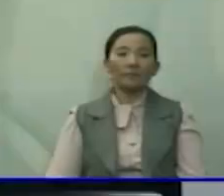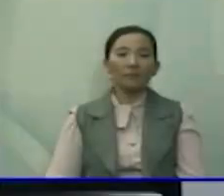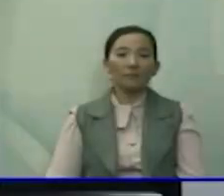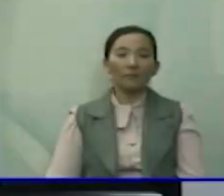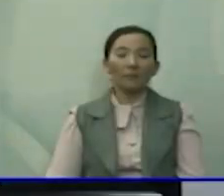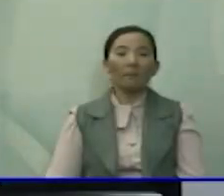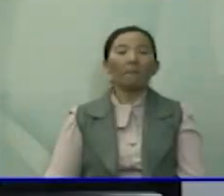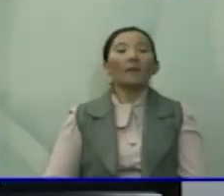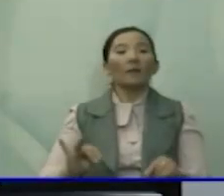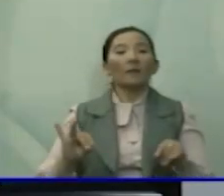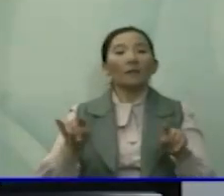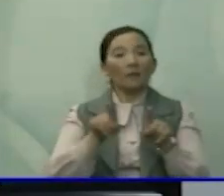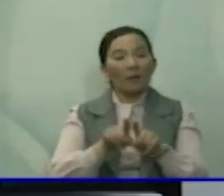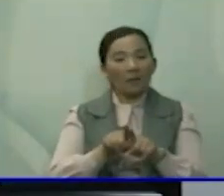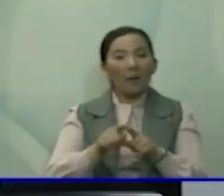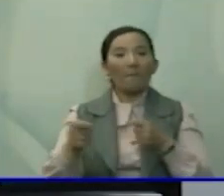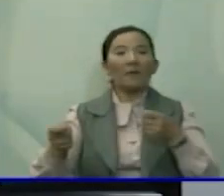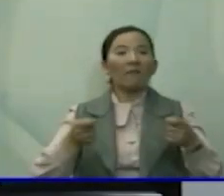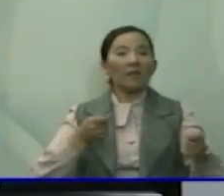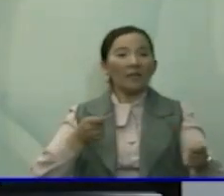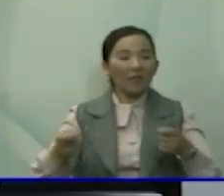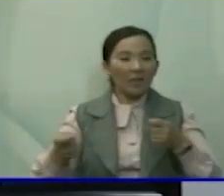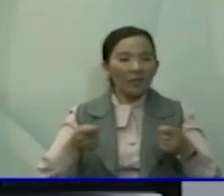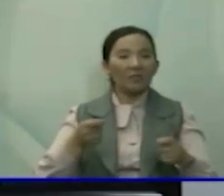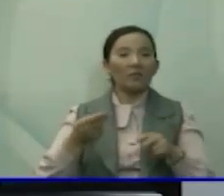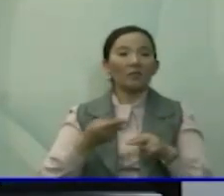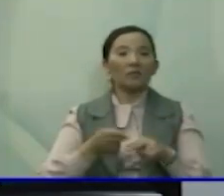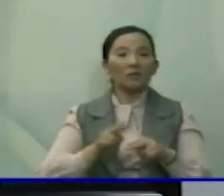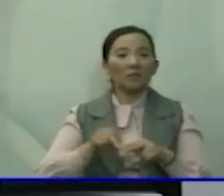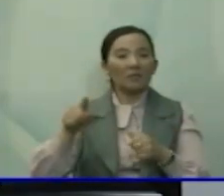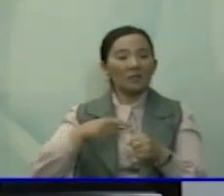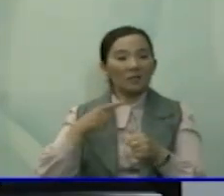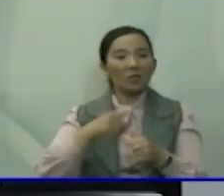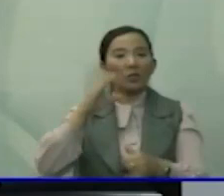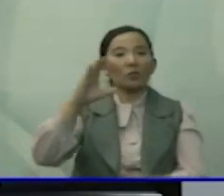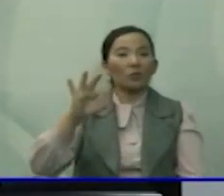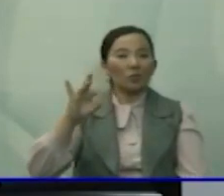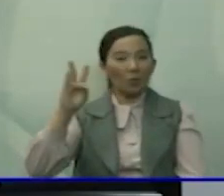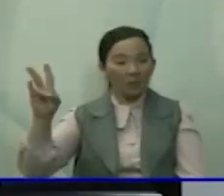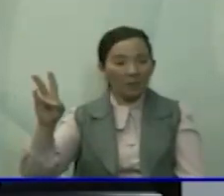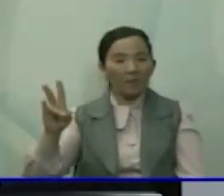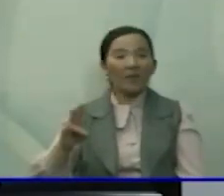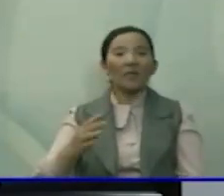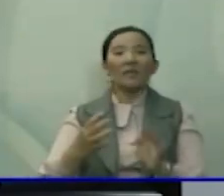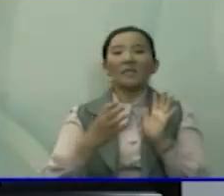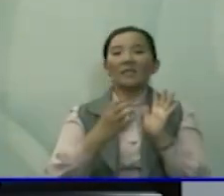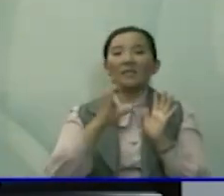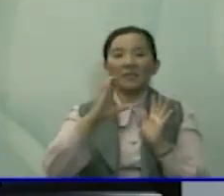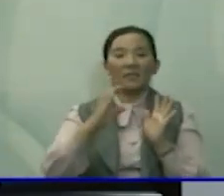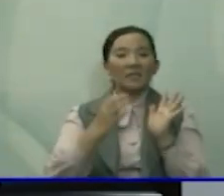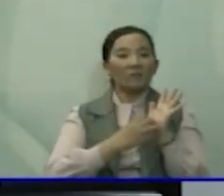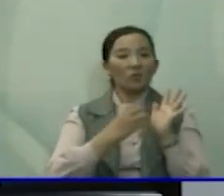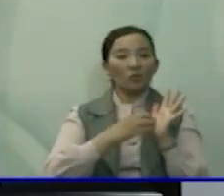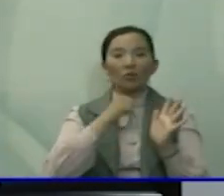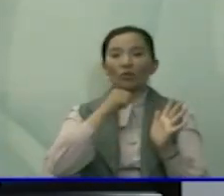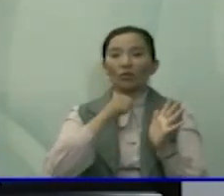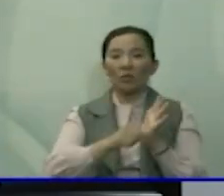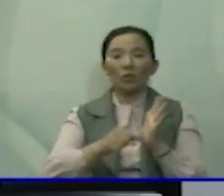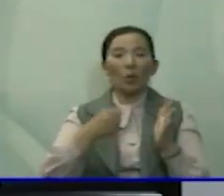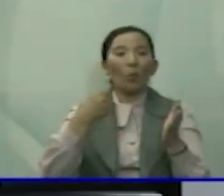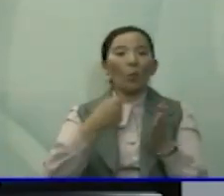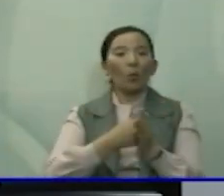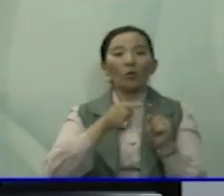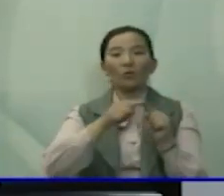так правление династии сун с 960 по